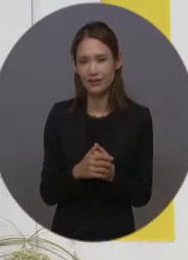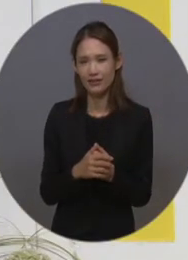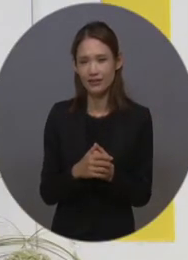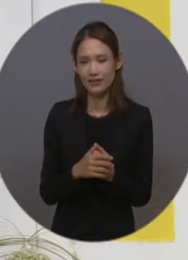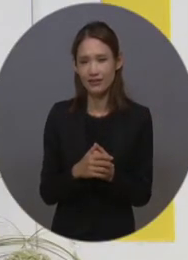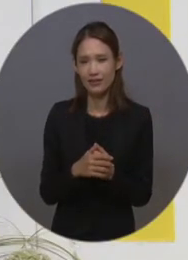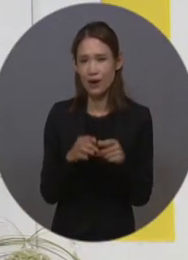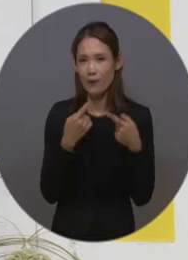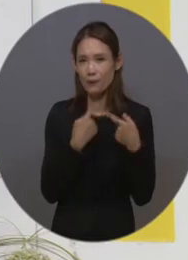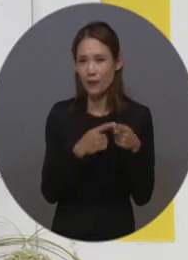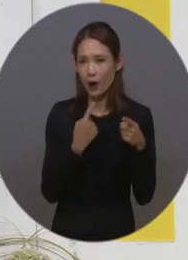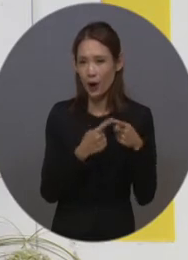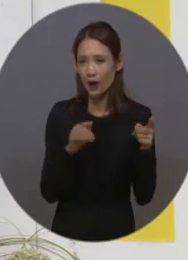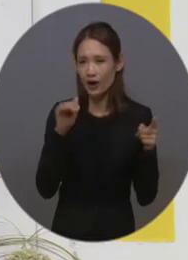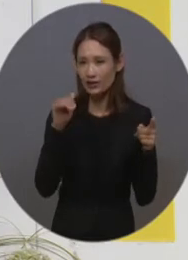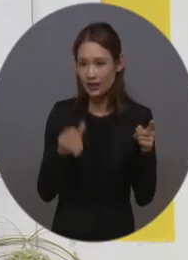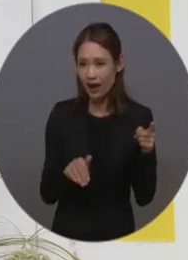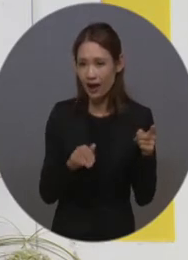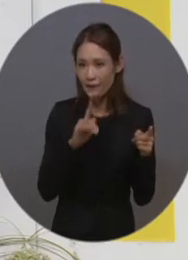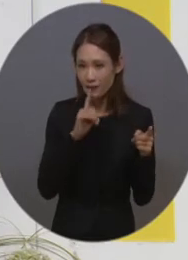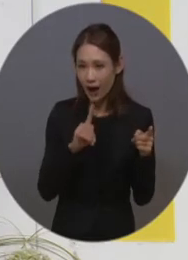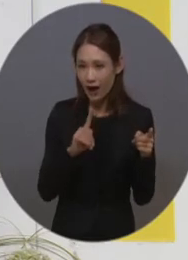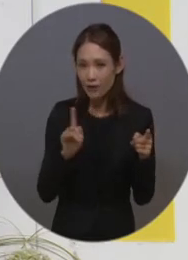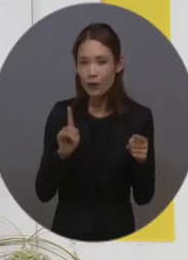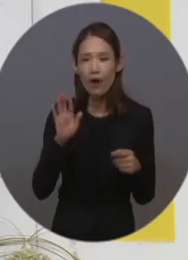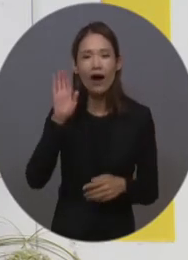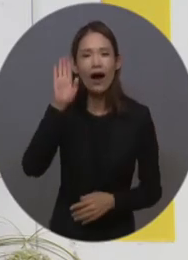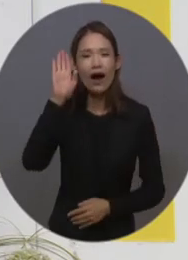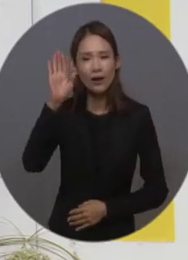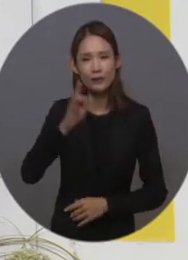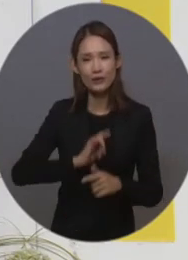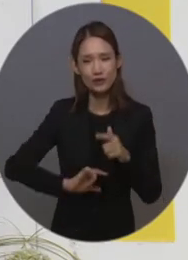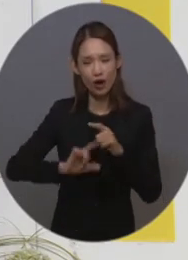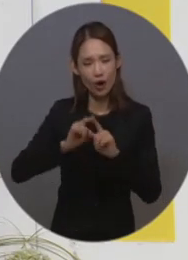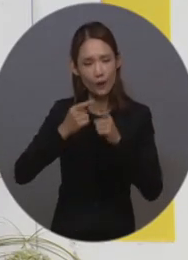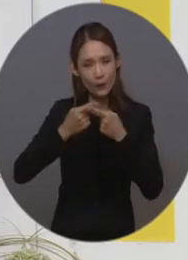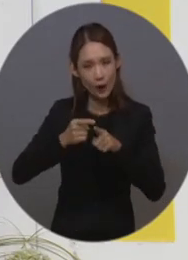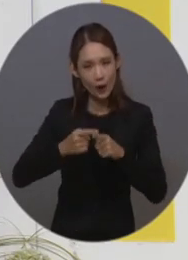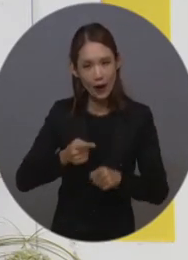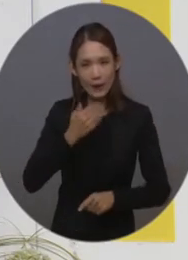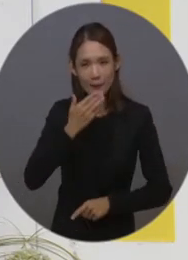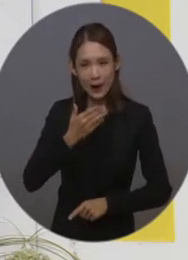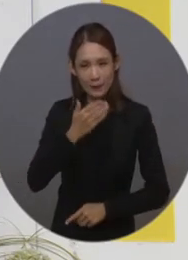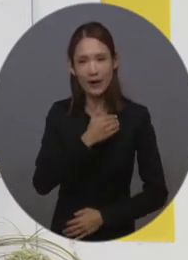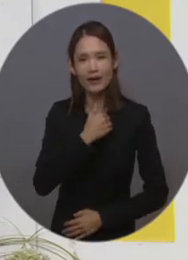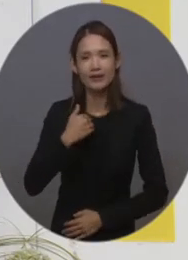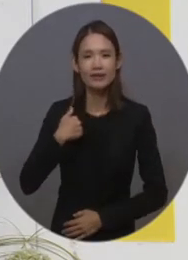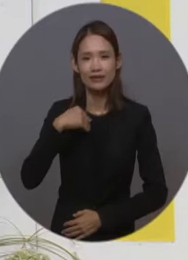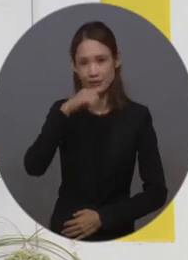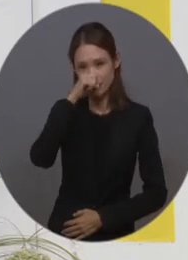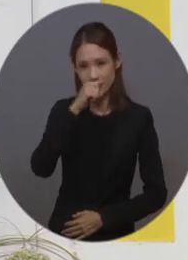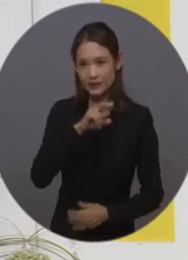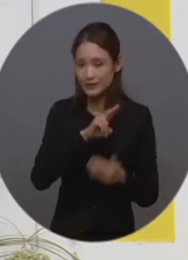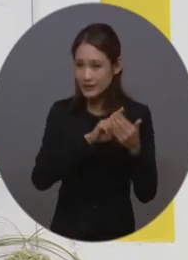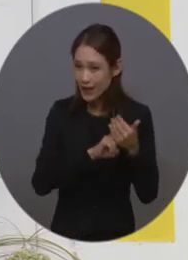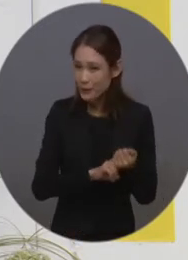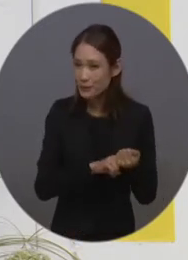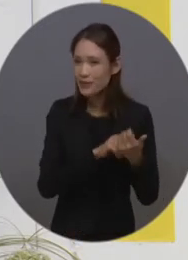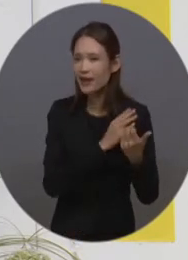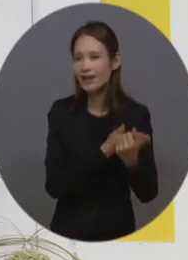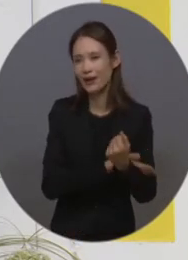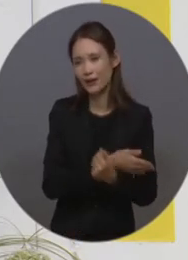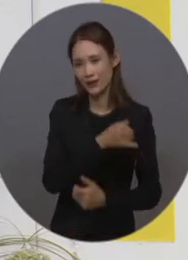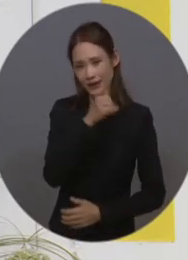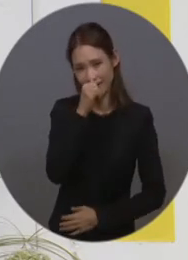근데 저평가됐다는 것은 앞으로 평가할 수 있는 여지가 남았기 때문에 좋은 거죠. 잠재력이 있다는 거죠.